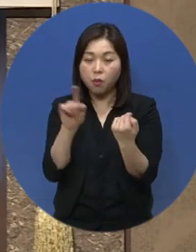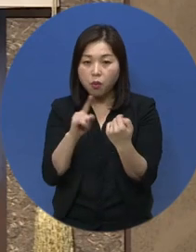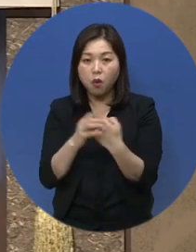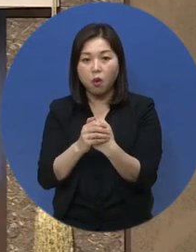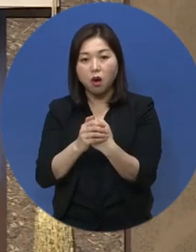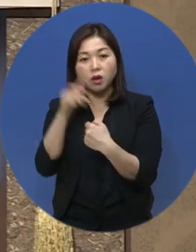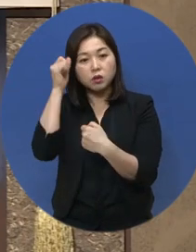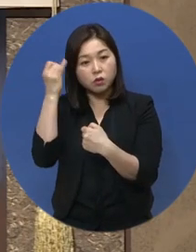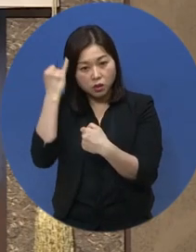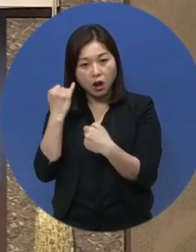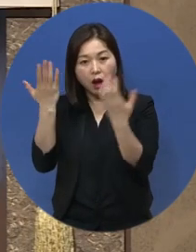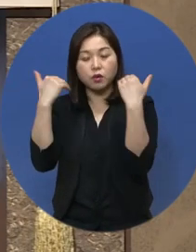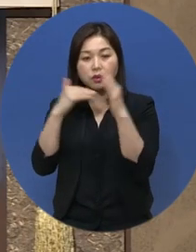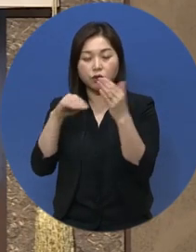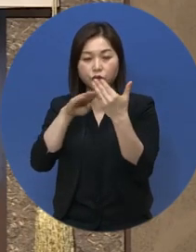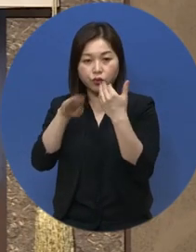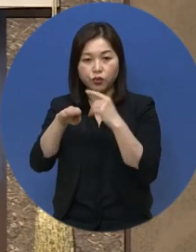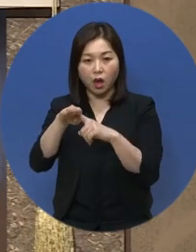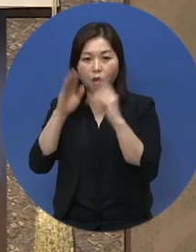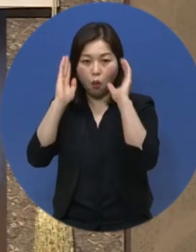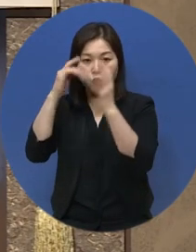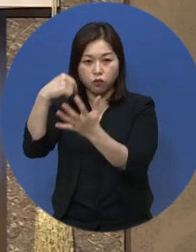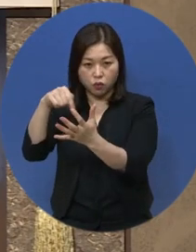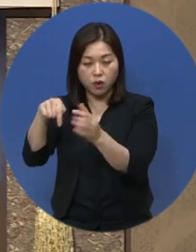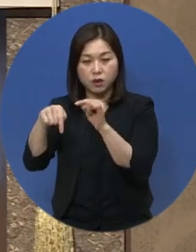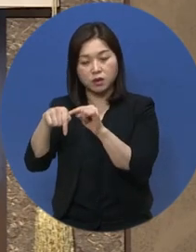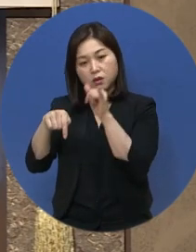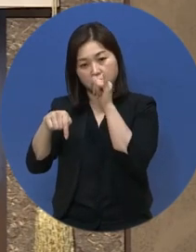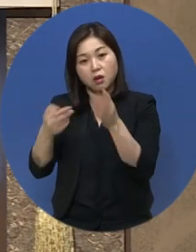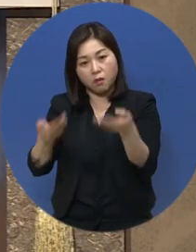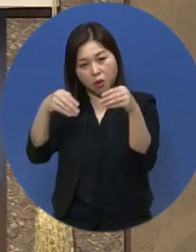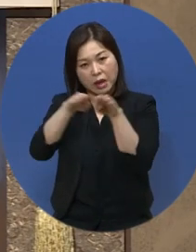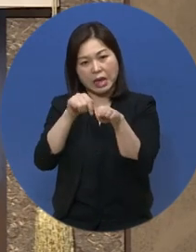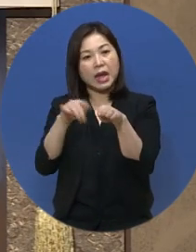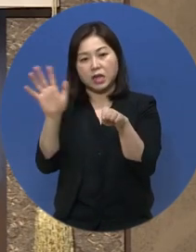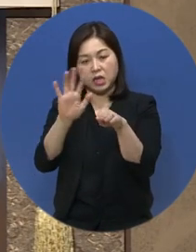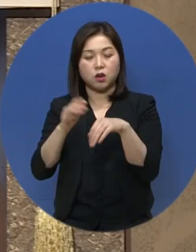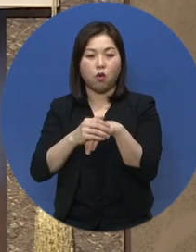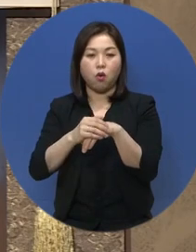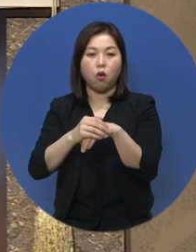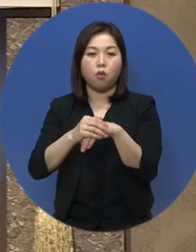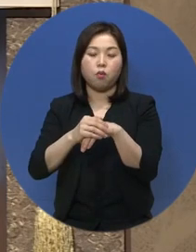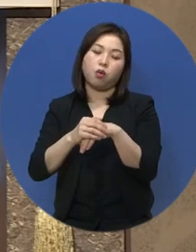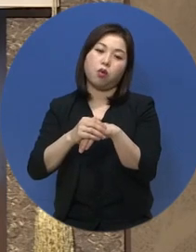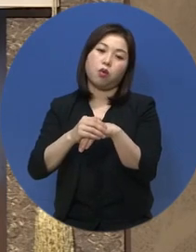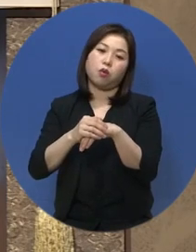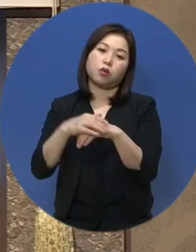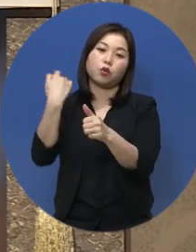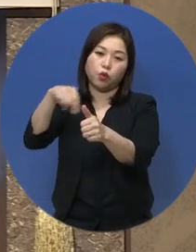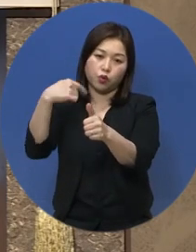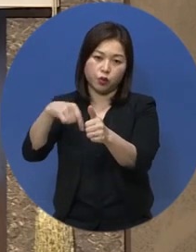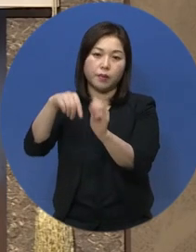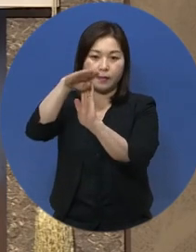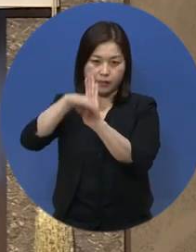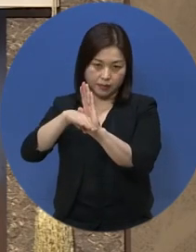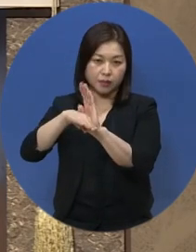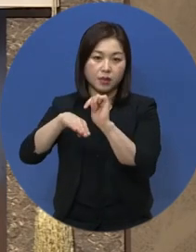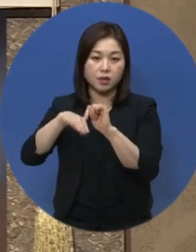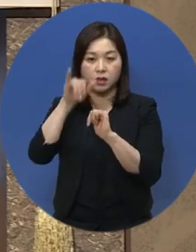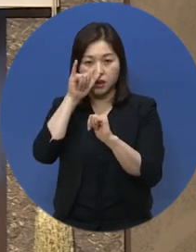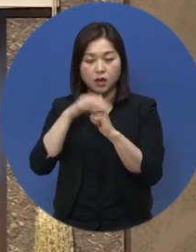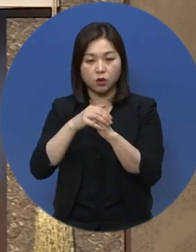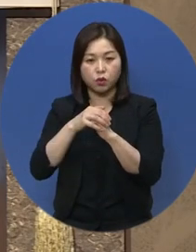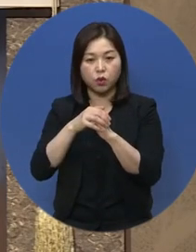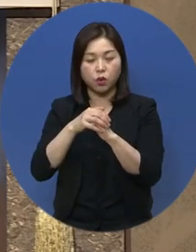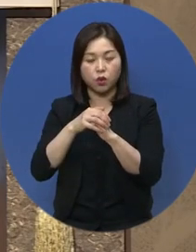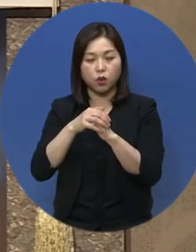예. 이거는 이제 시설은 아니고요. 프로그램이라고, 일종의 프로그램이라고 보시면 되겠어요. 그래서 네 개의 전달 체계가 있는데